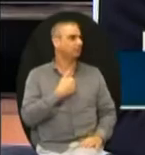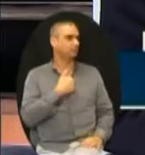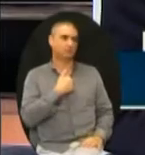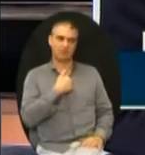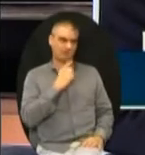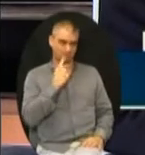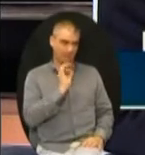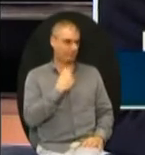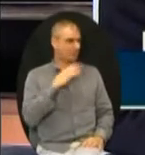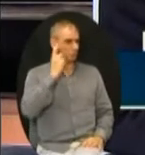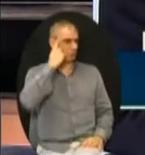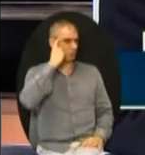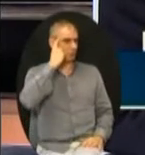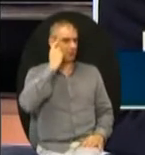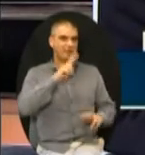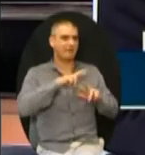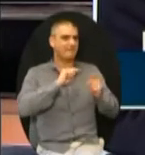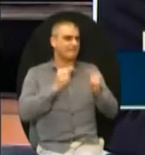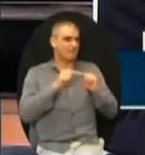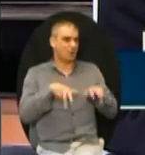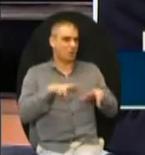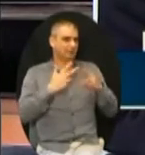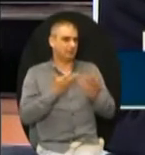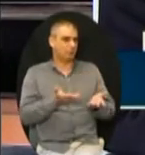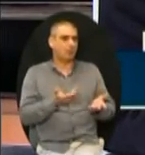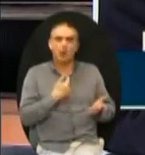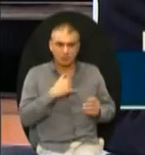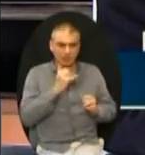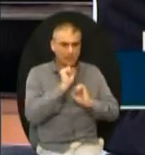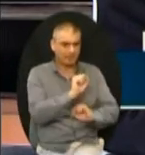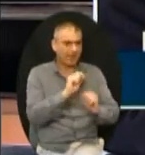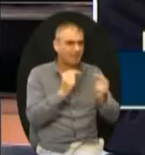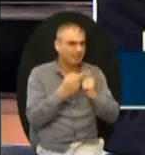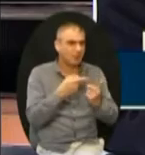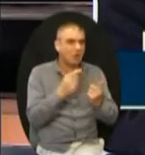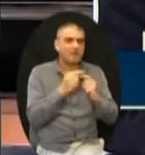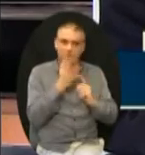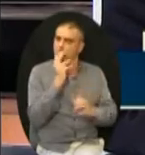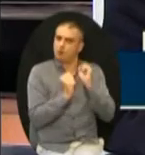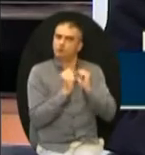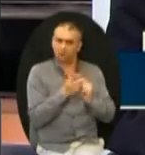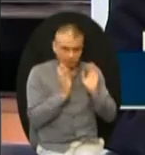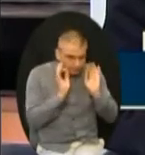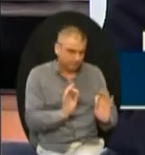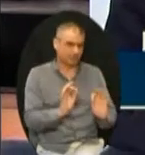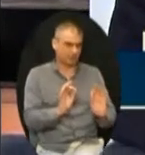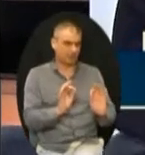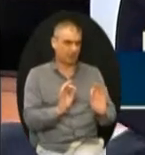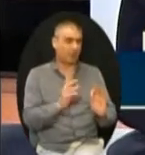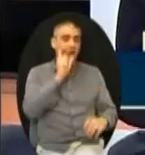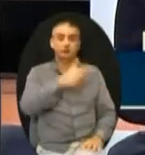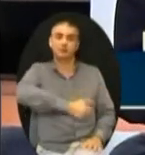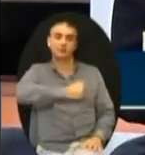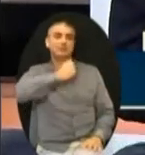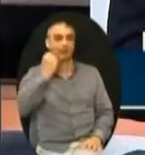מודאג ממצב הוויכוח הציבורי אצלנו, ושוב, אני בעד ויכוח. אני חושב שהוויכוח הוא קשה, וזה בסדר גמור שאנשים מהצד